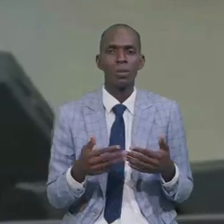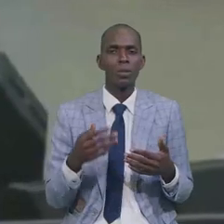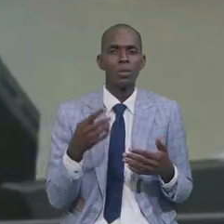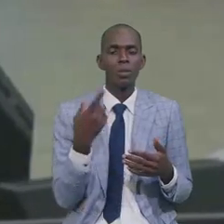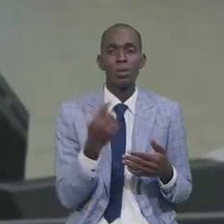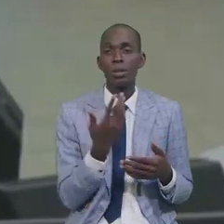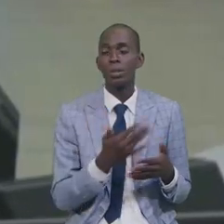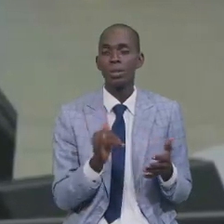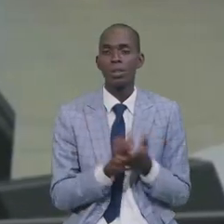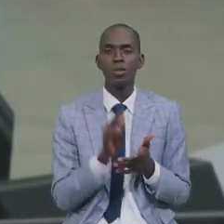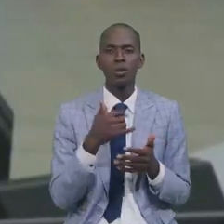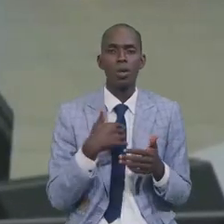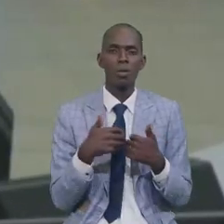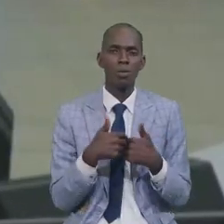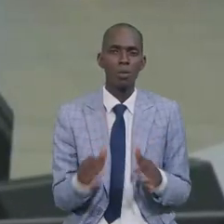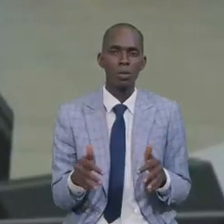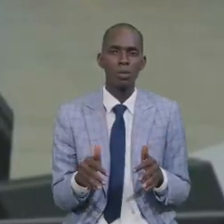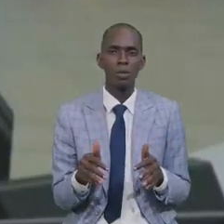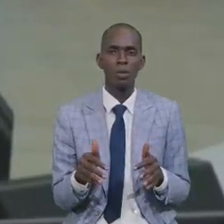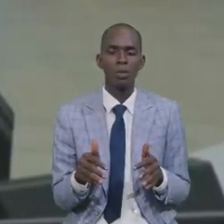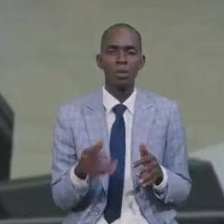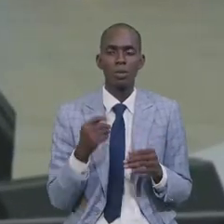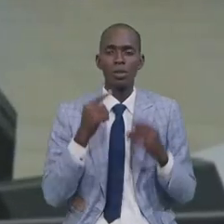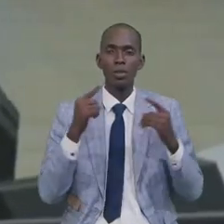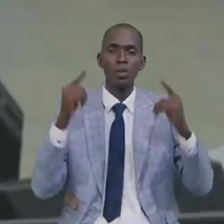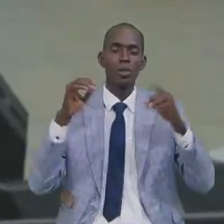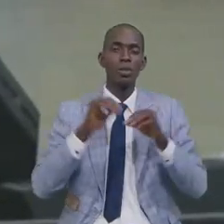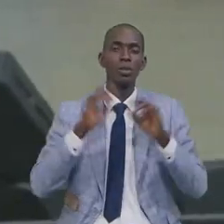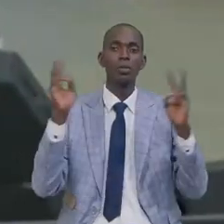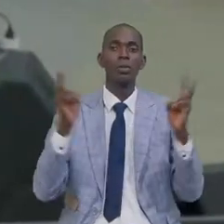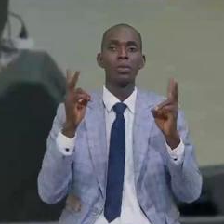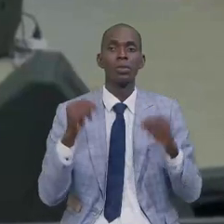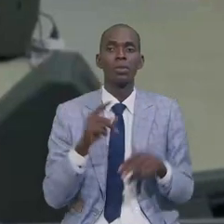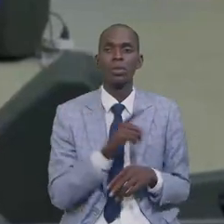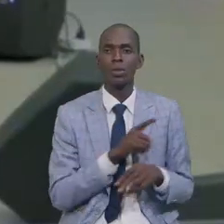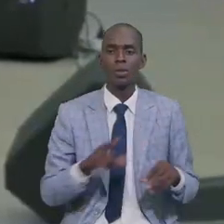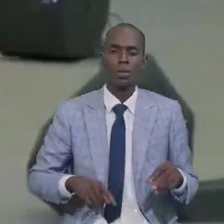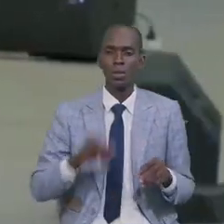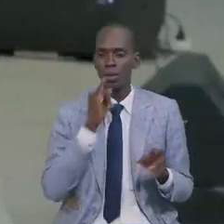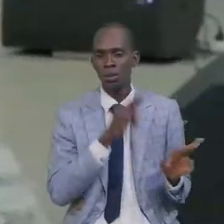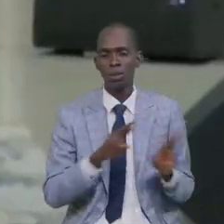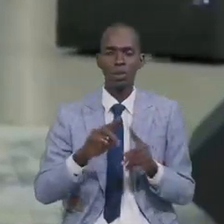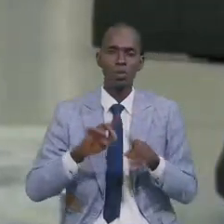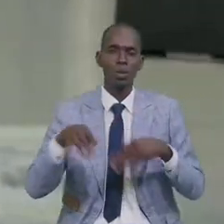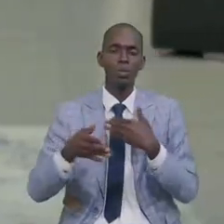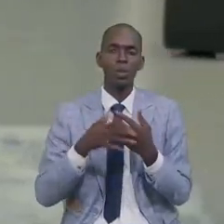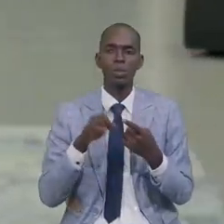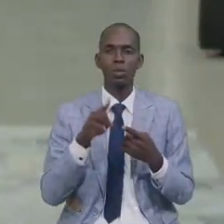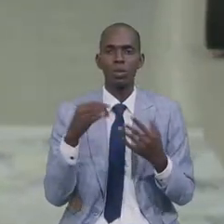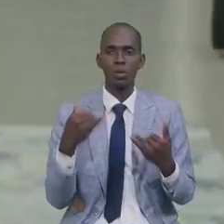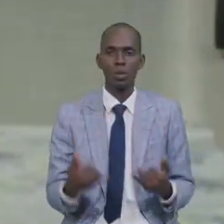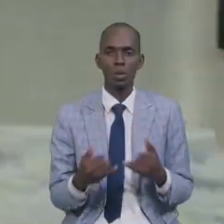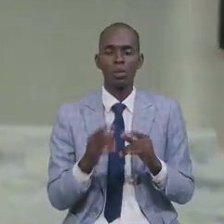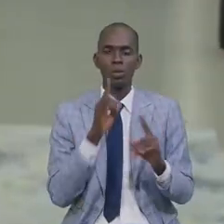quelle que soit la chose essentielle que nous avons perdue, ou le succès dans le ministère, que le Seigneur est prêt à nous restaurer cela.